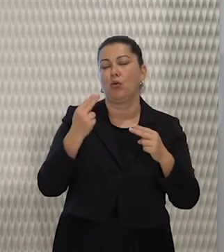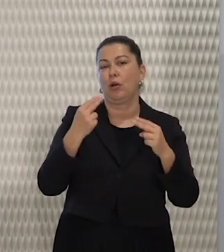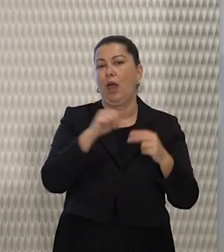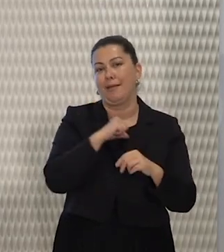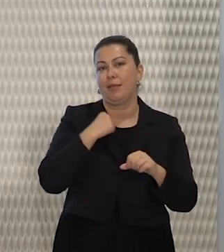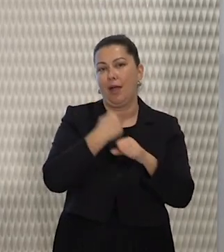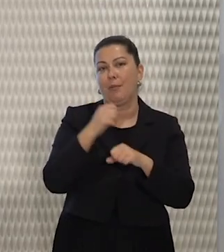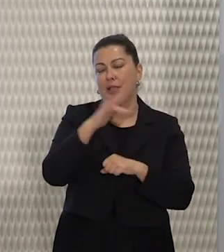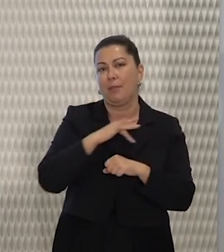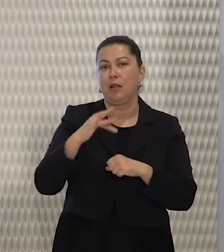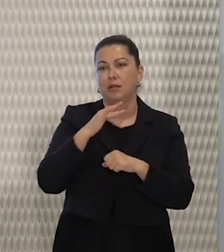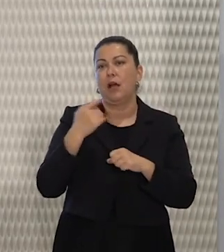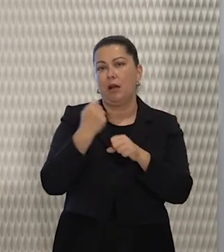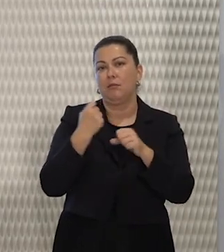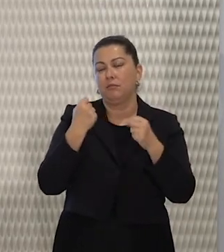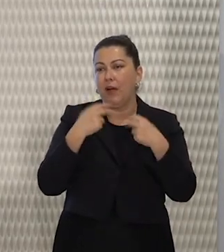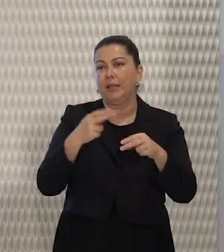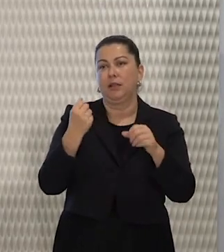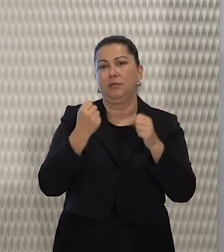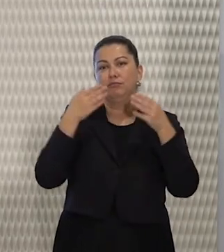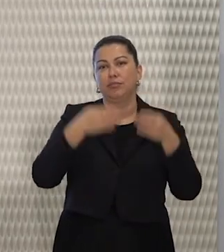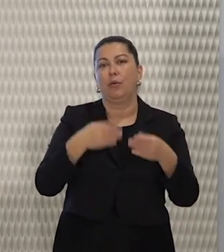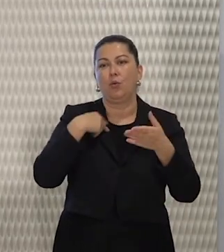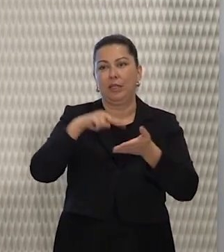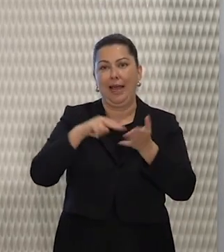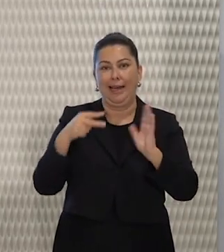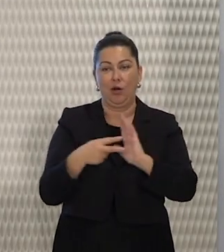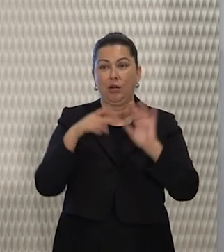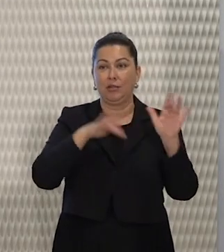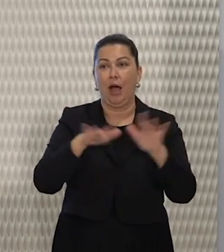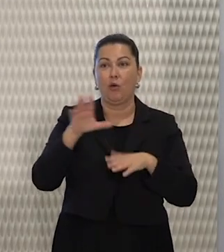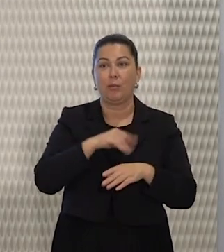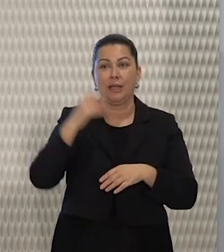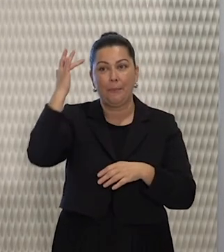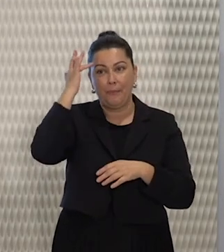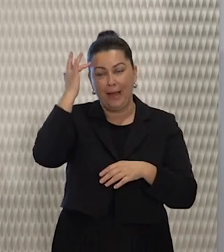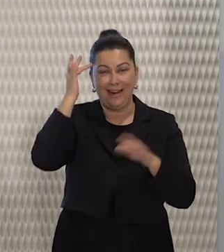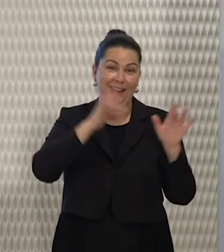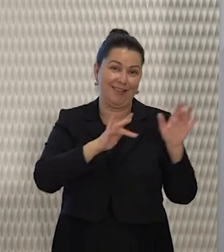mit Technologie das einsetzt, was er hat, nämlich sein Brain, so wie er sagt.